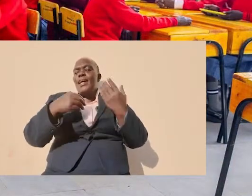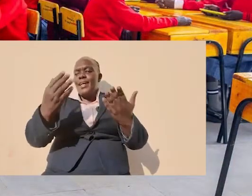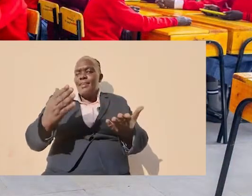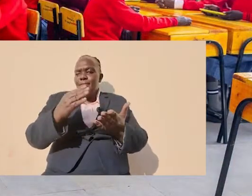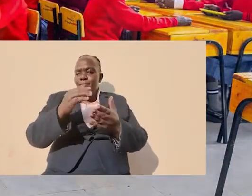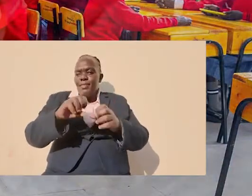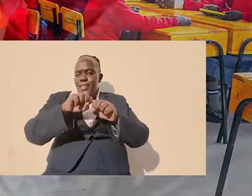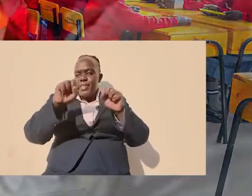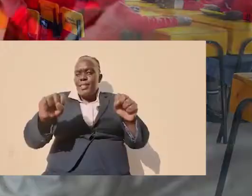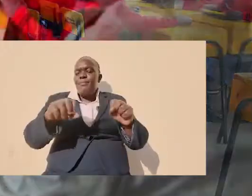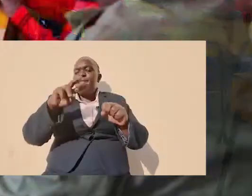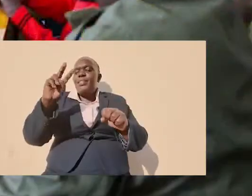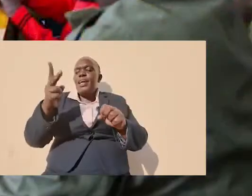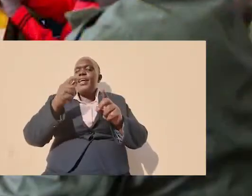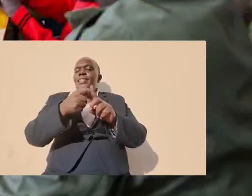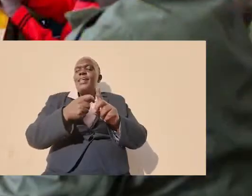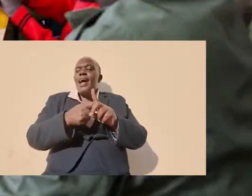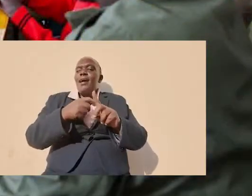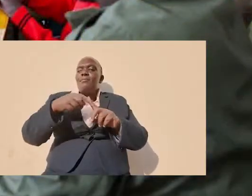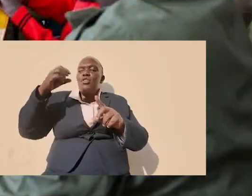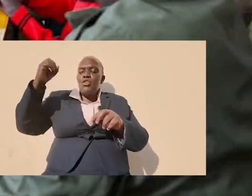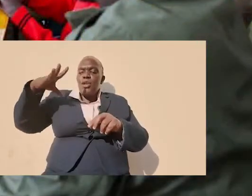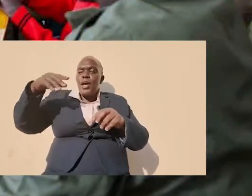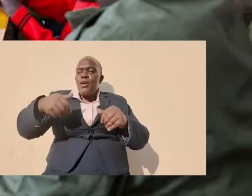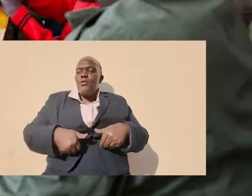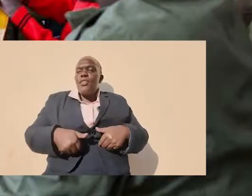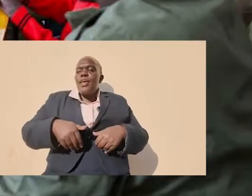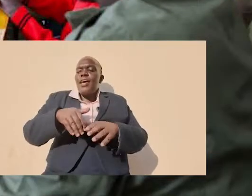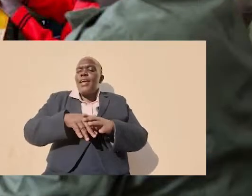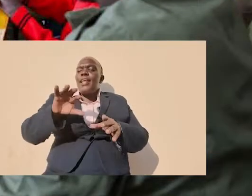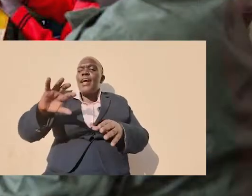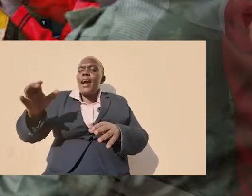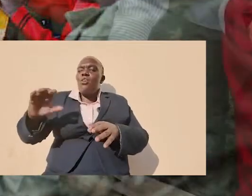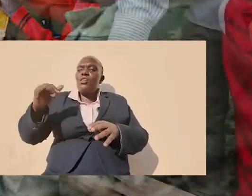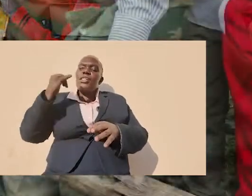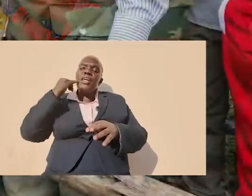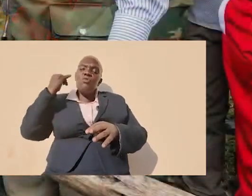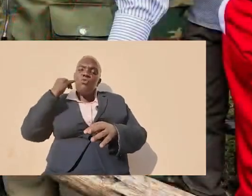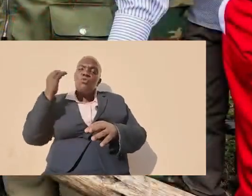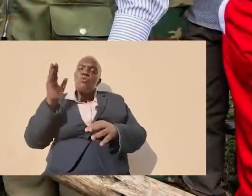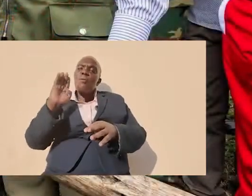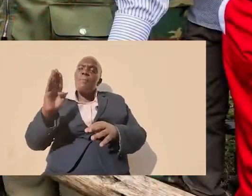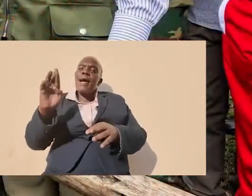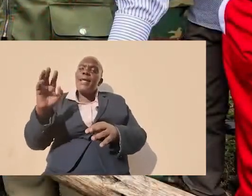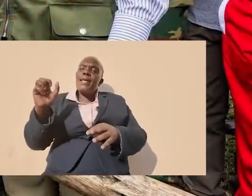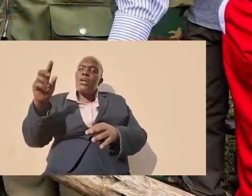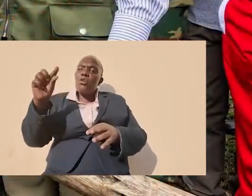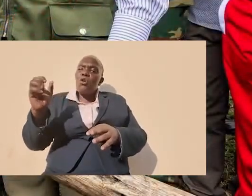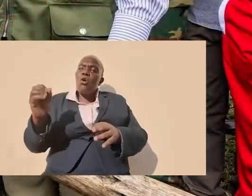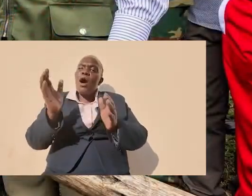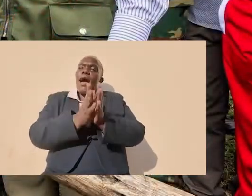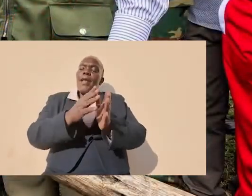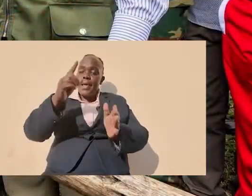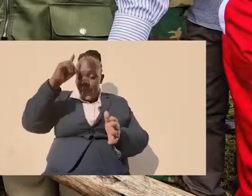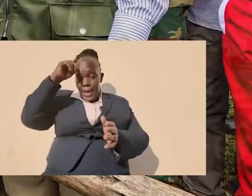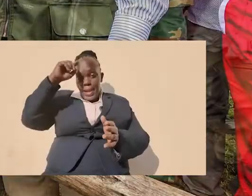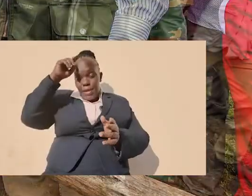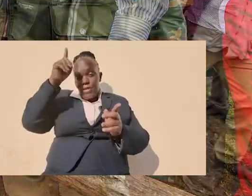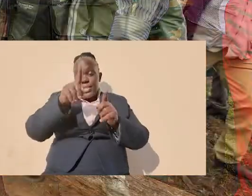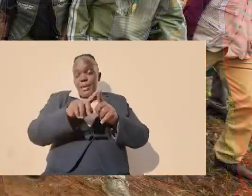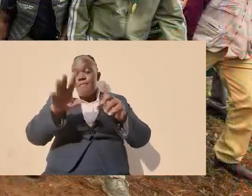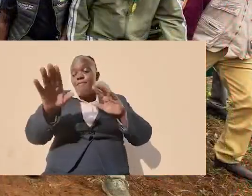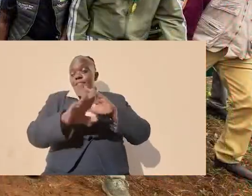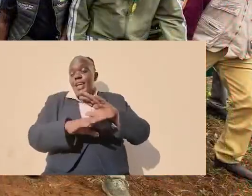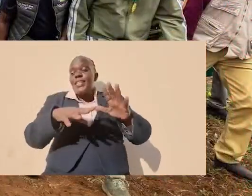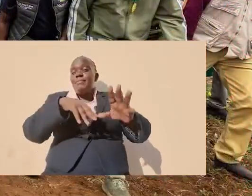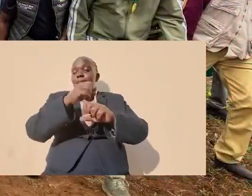teknolojia ya habari na mawasiliano katika shule 10,000 za Junior School. Aidha, amezindua awamu mpya ya mpango